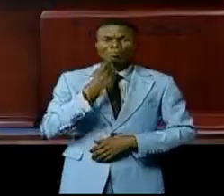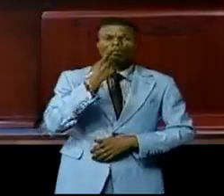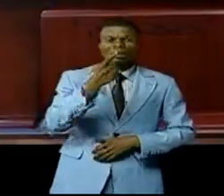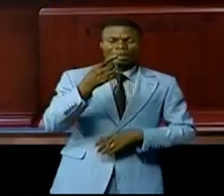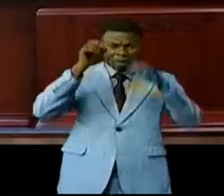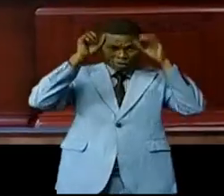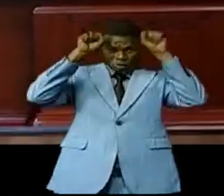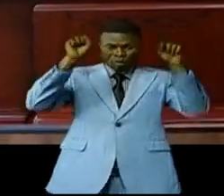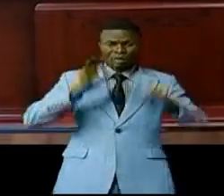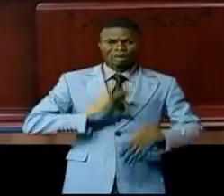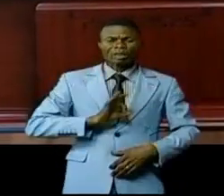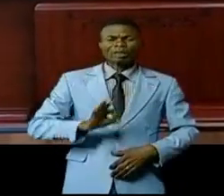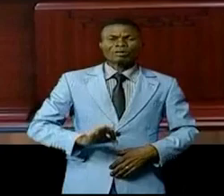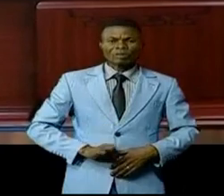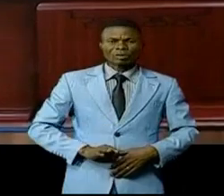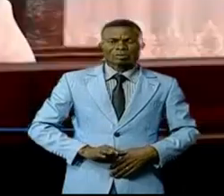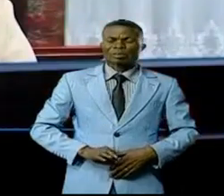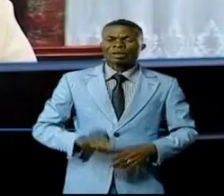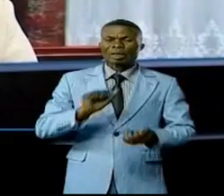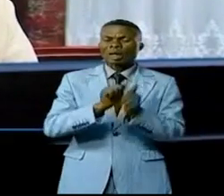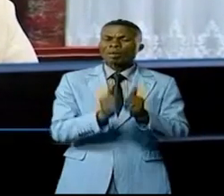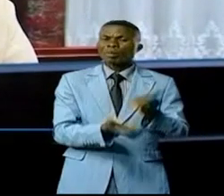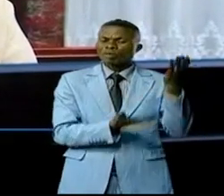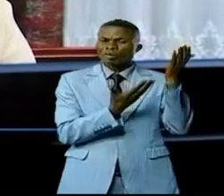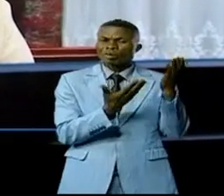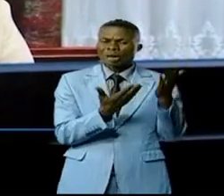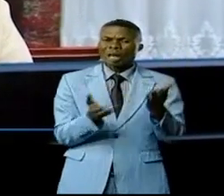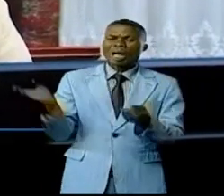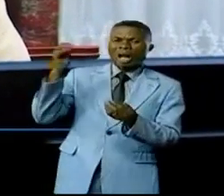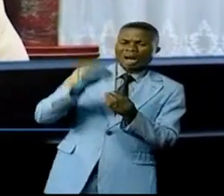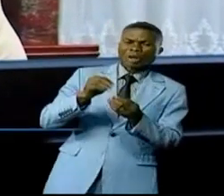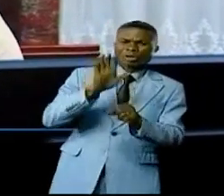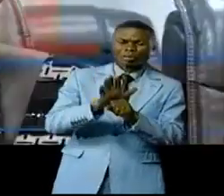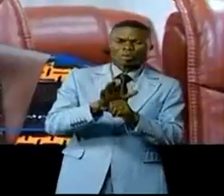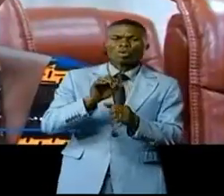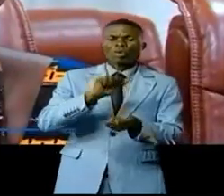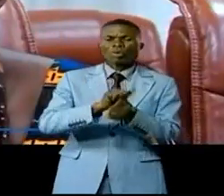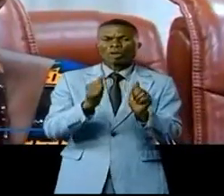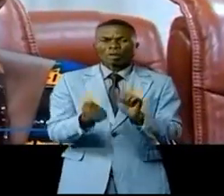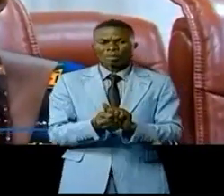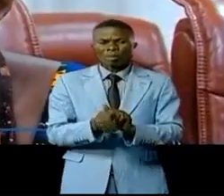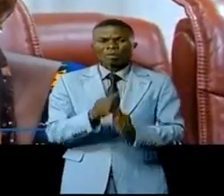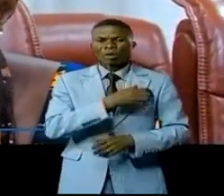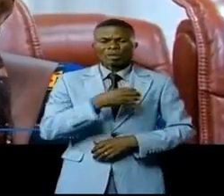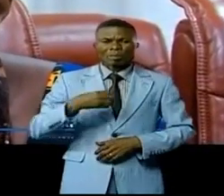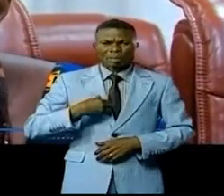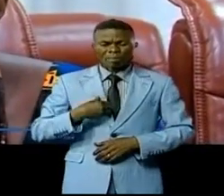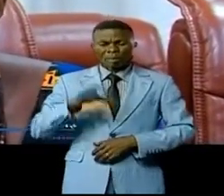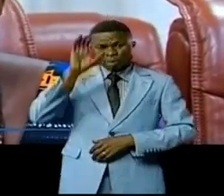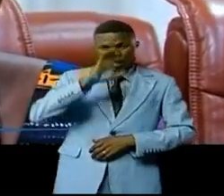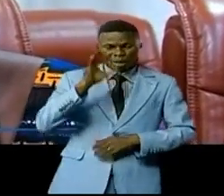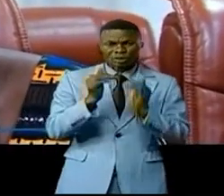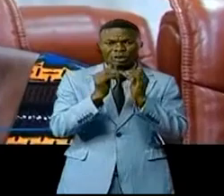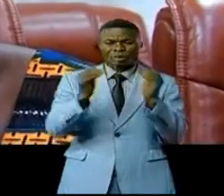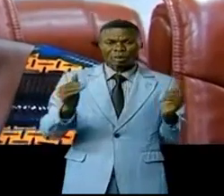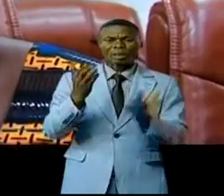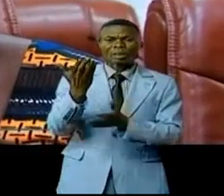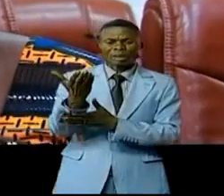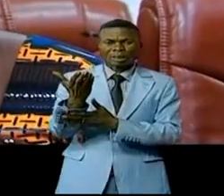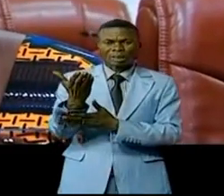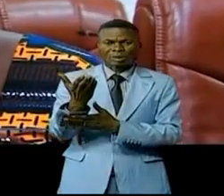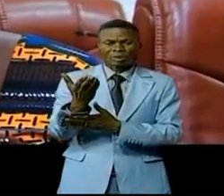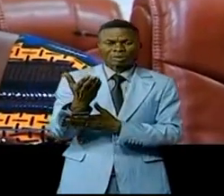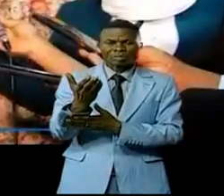de la République la nécessité de l'implication des femmes dans le processus de résolution de paix. Nous avons rappelé la nécessité